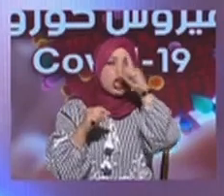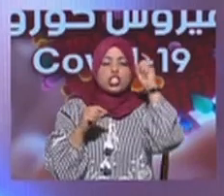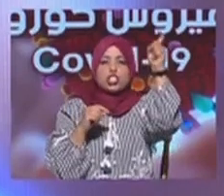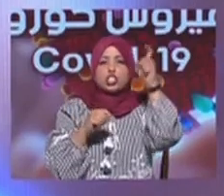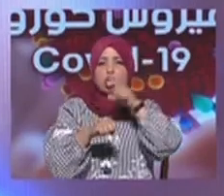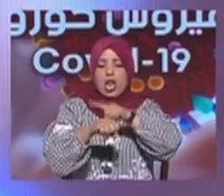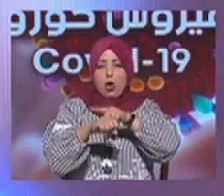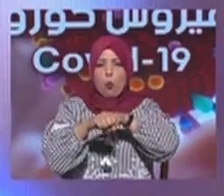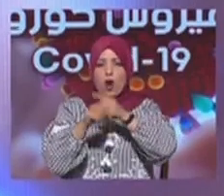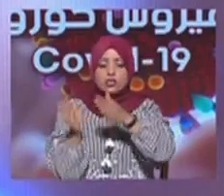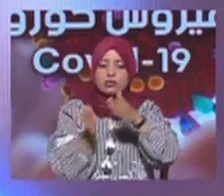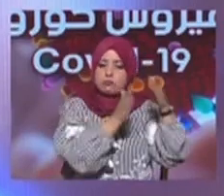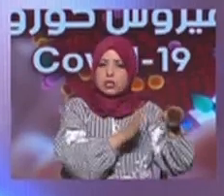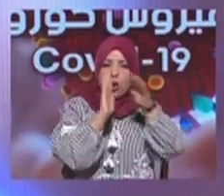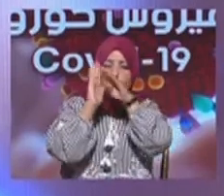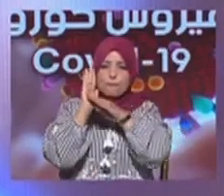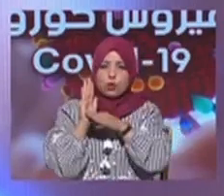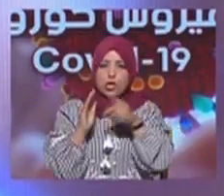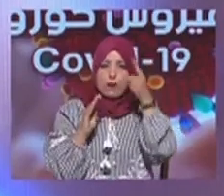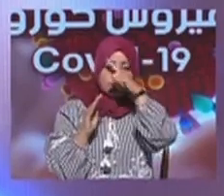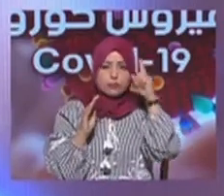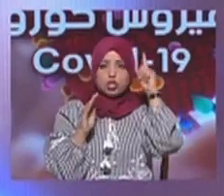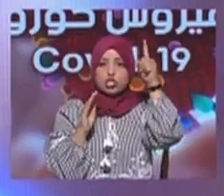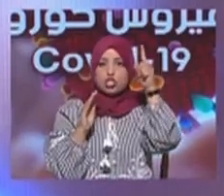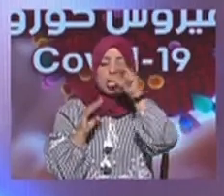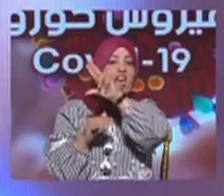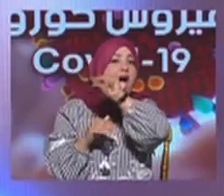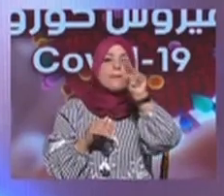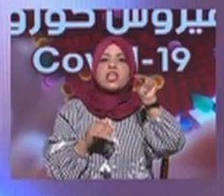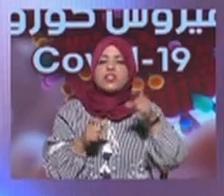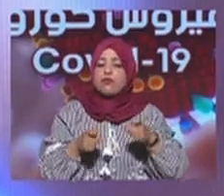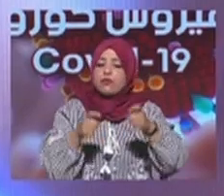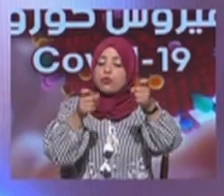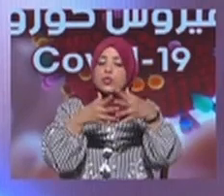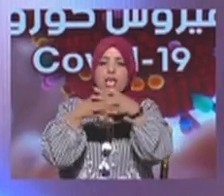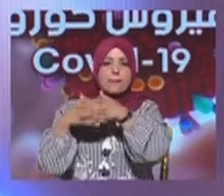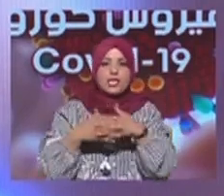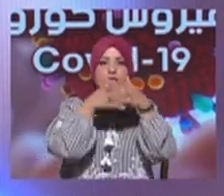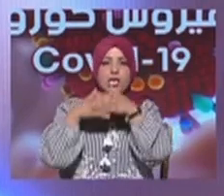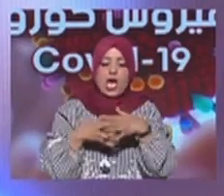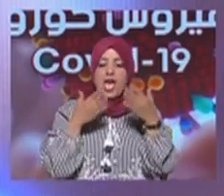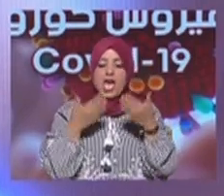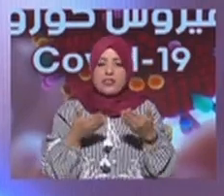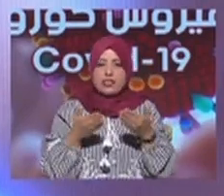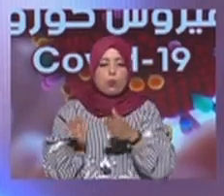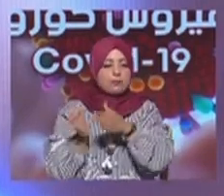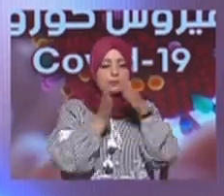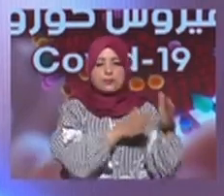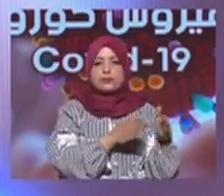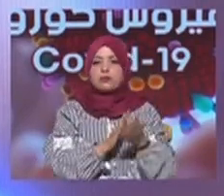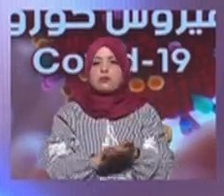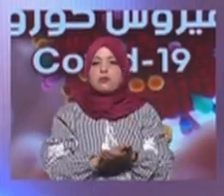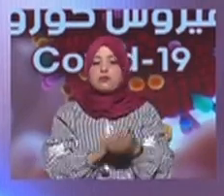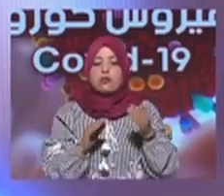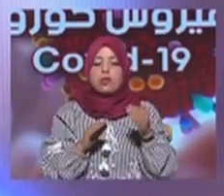الاناليز والكل فوالا اما معناتها يشبه ياسر للفيروس نتاع امريكا ودونك ما نعرفوش من